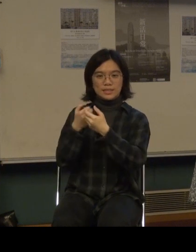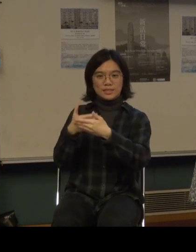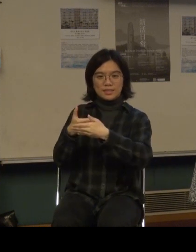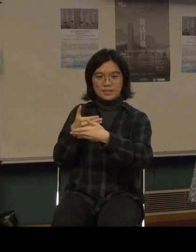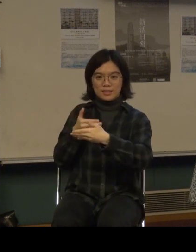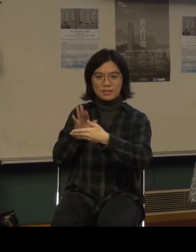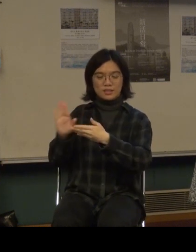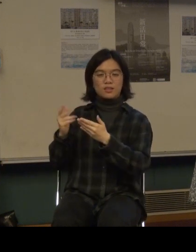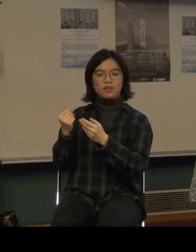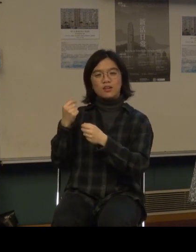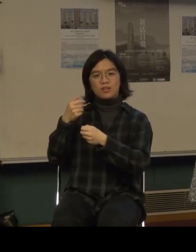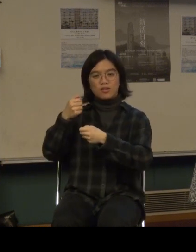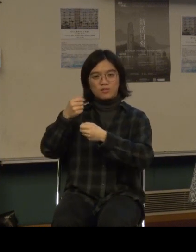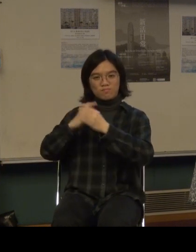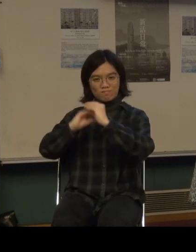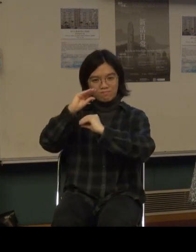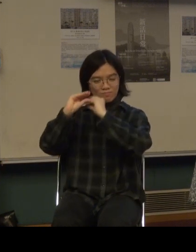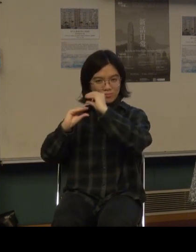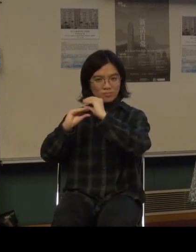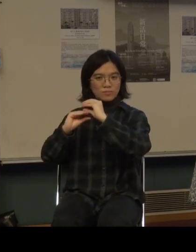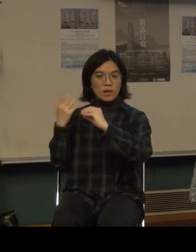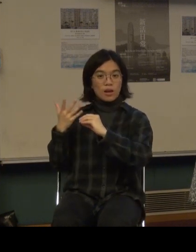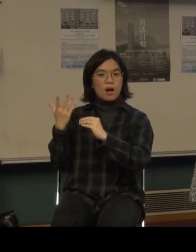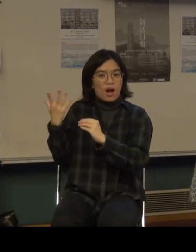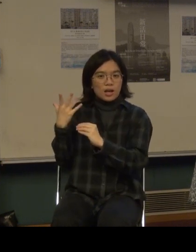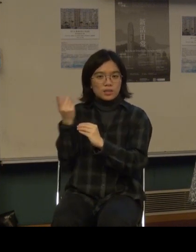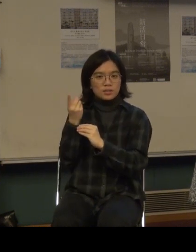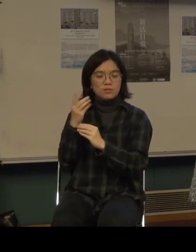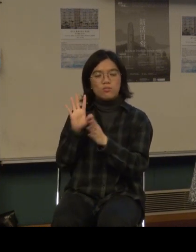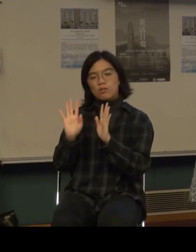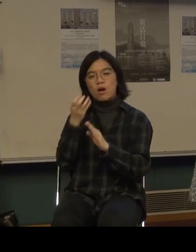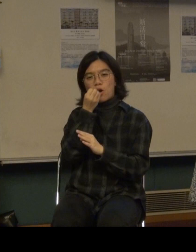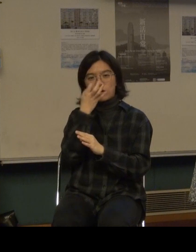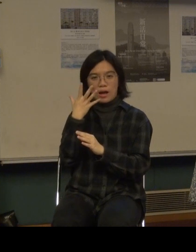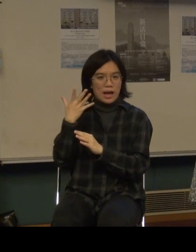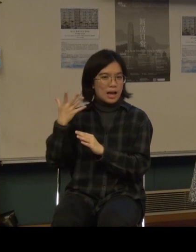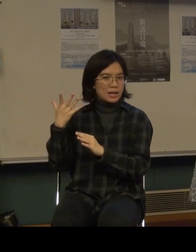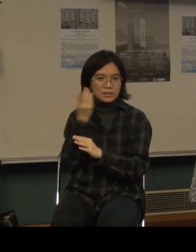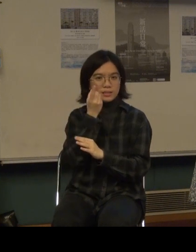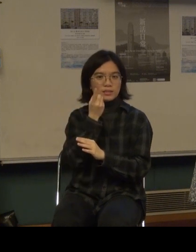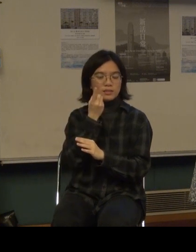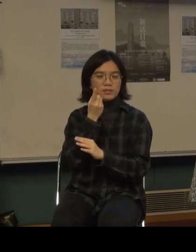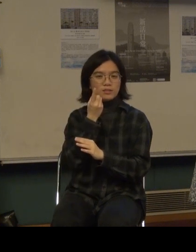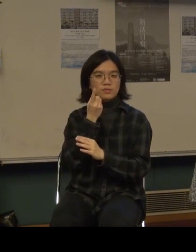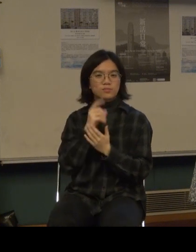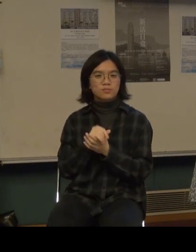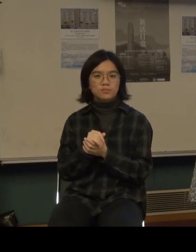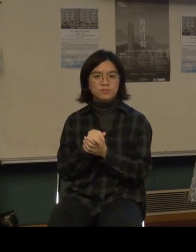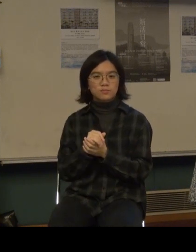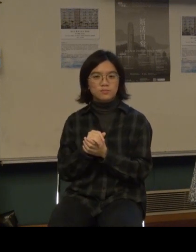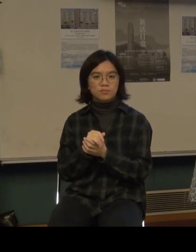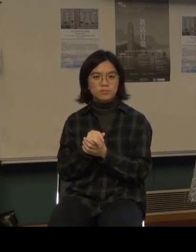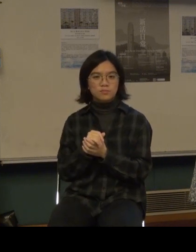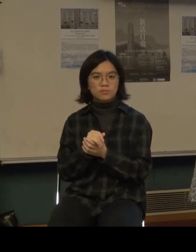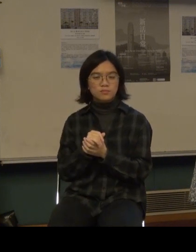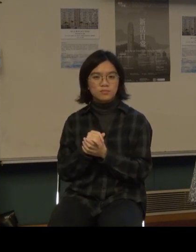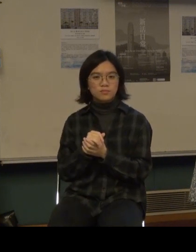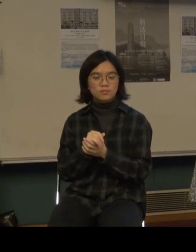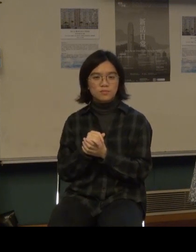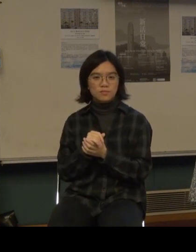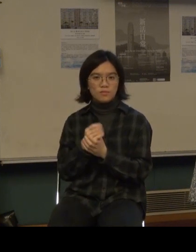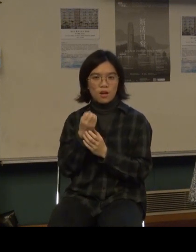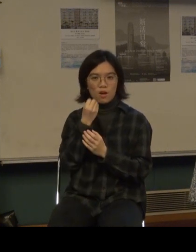嘅第一間嘅，或者係香港第一間咧，真係起嚟係俾係